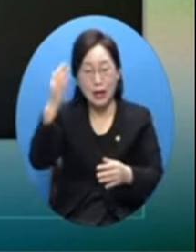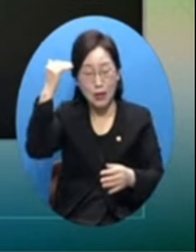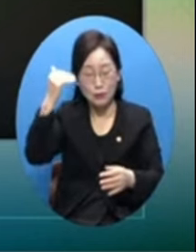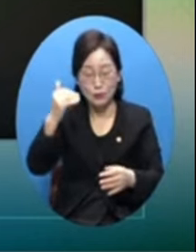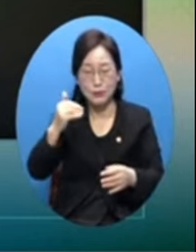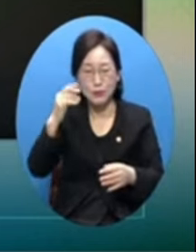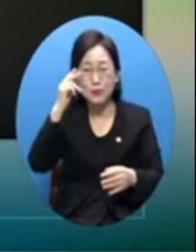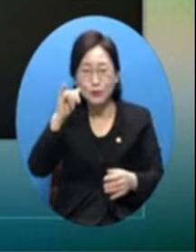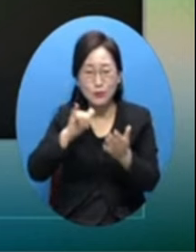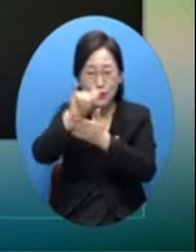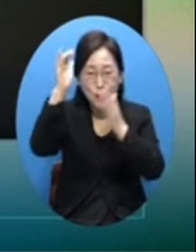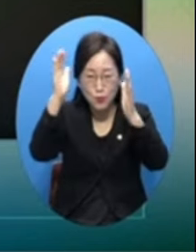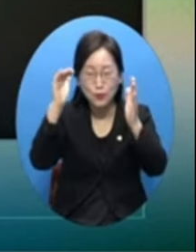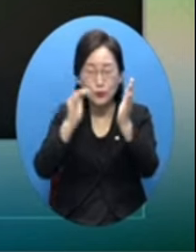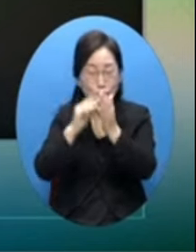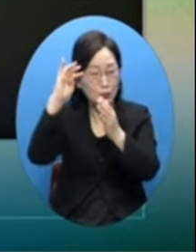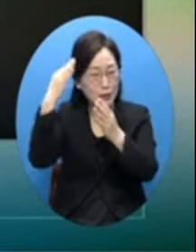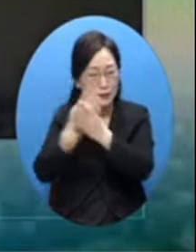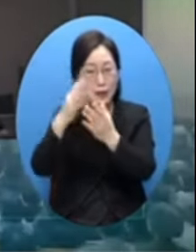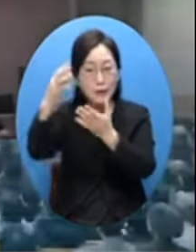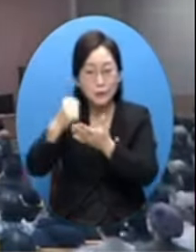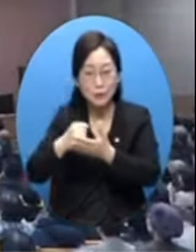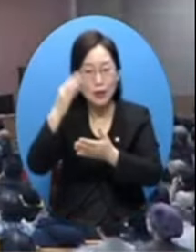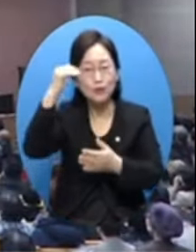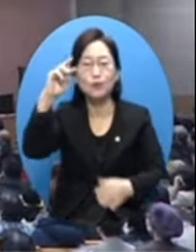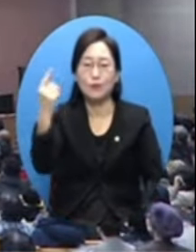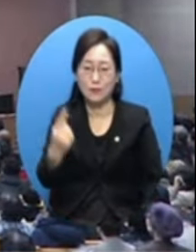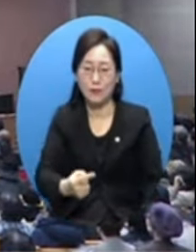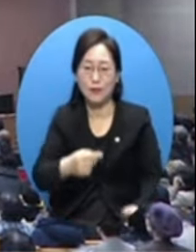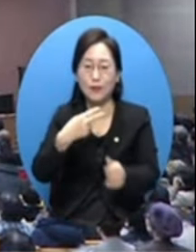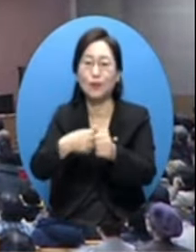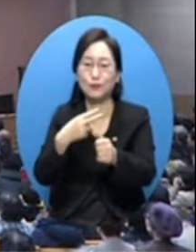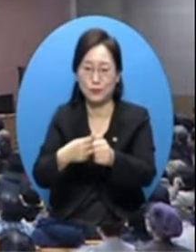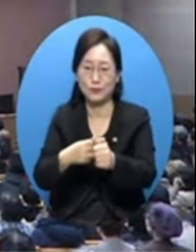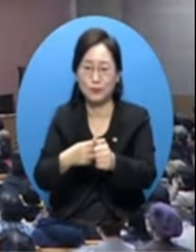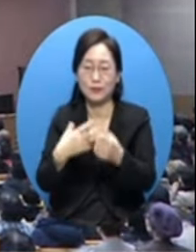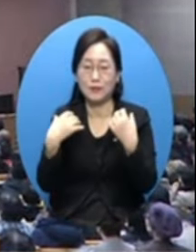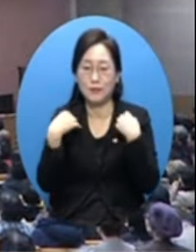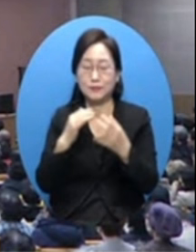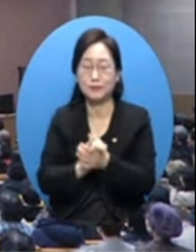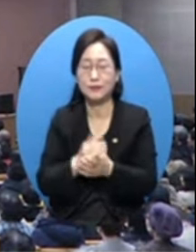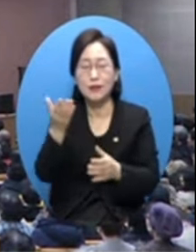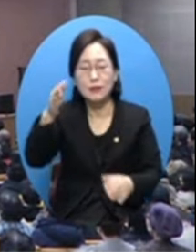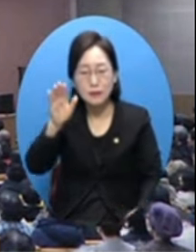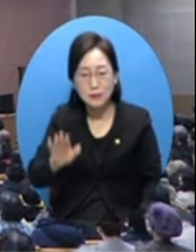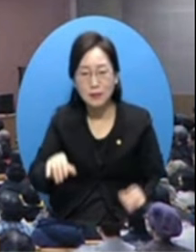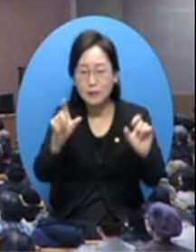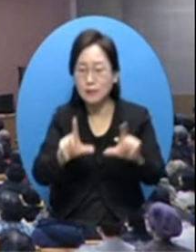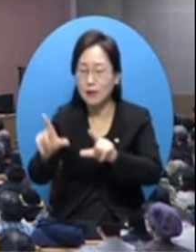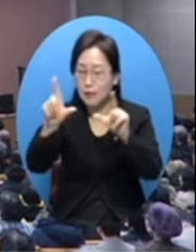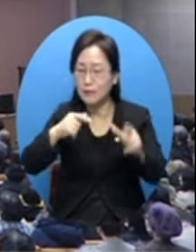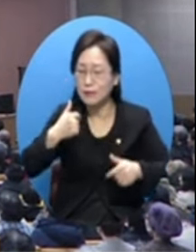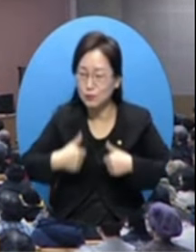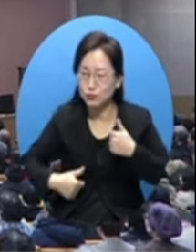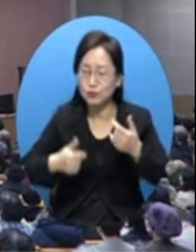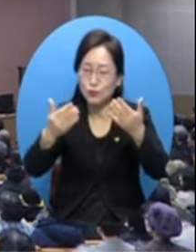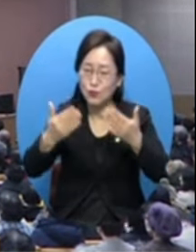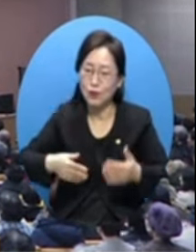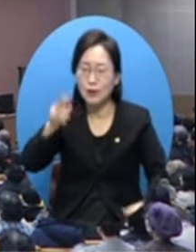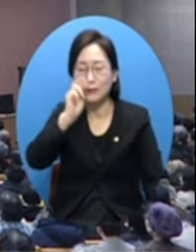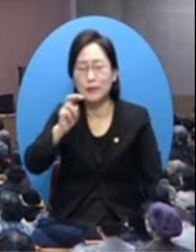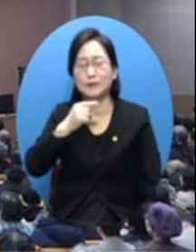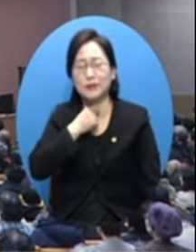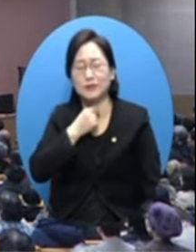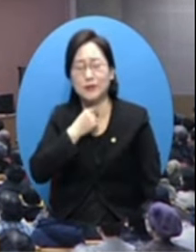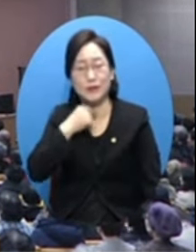되었는데 자기의 가장 삶의 기쁨을 준 음악을 잊지 못하고 다시 음악 활동을